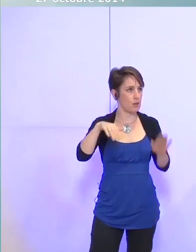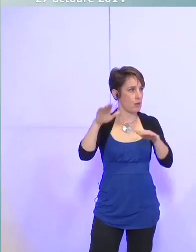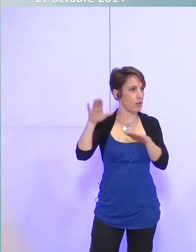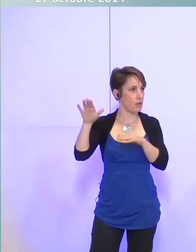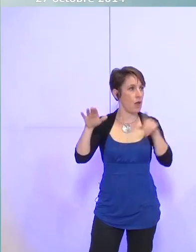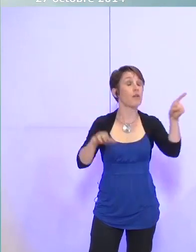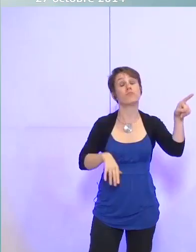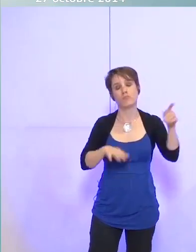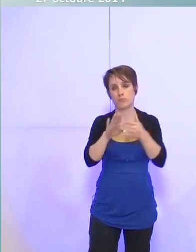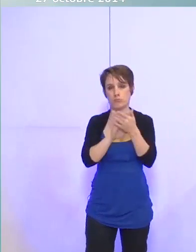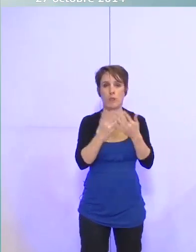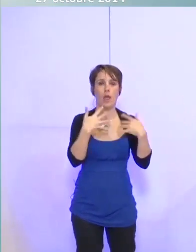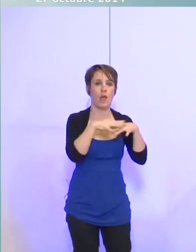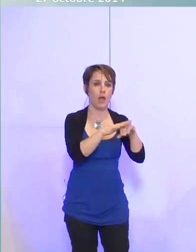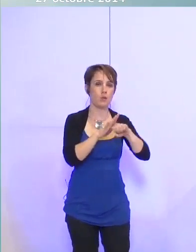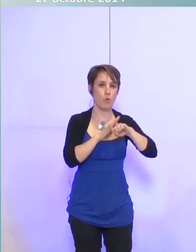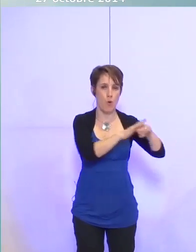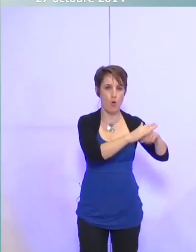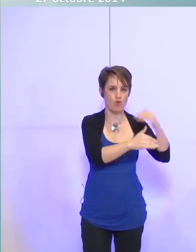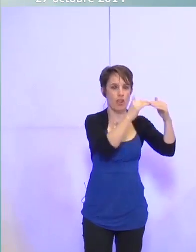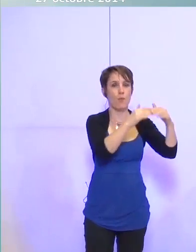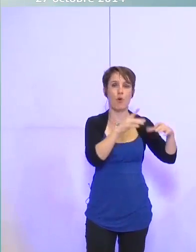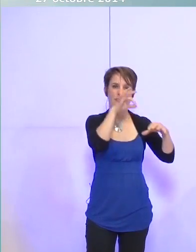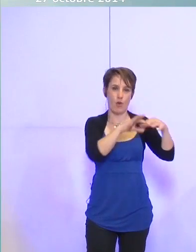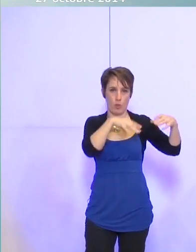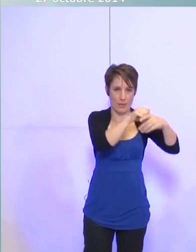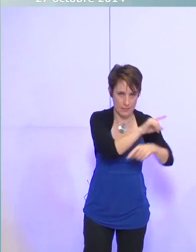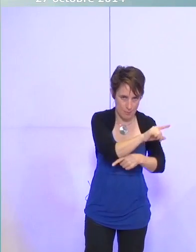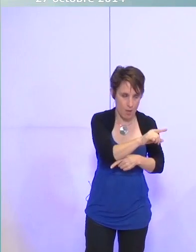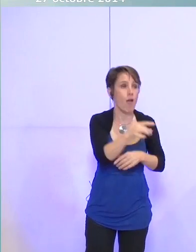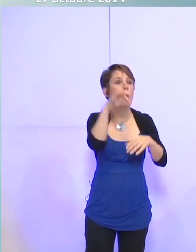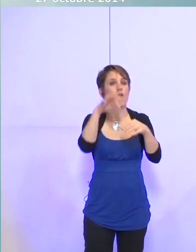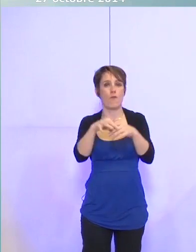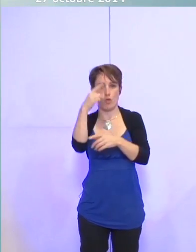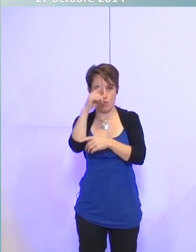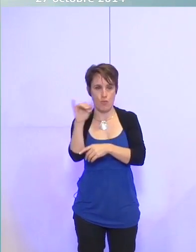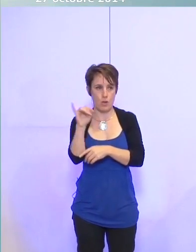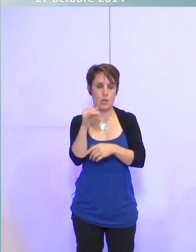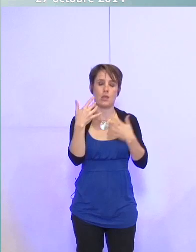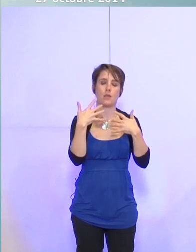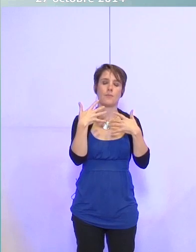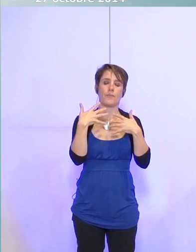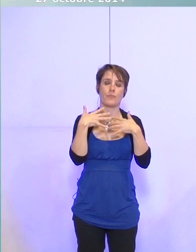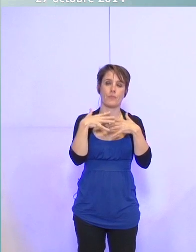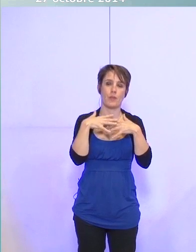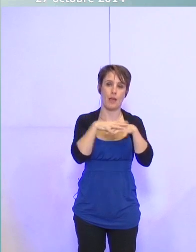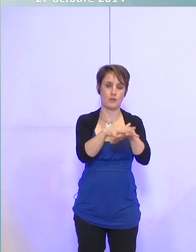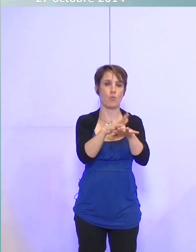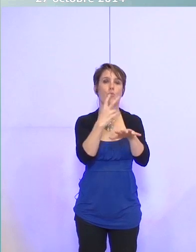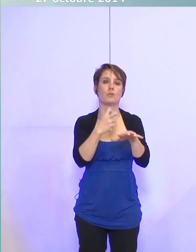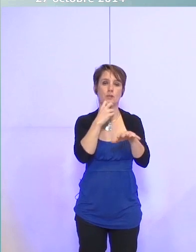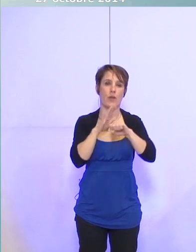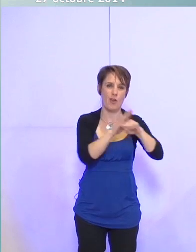Donc, ne prend pas part au vote pour le Rassemblement de gauche et de progrès, et un vote pour le Rassemblement citoyen de la gauche et les